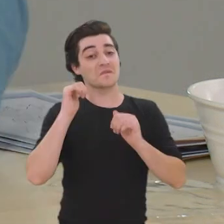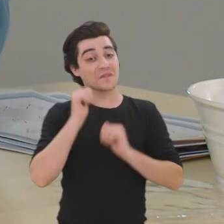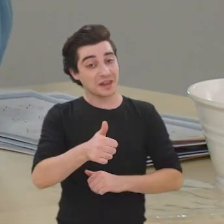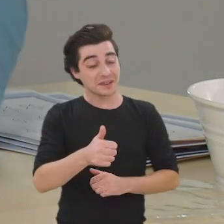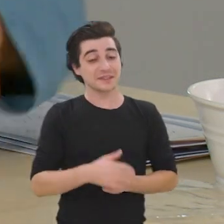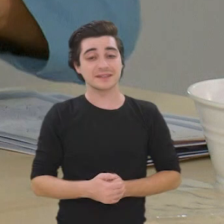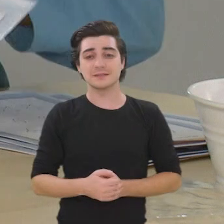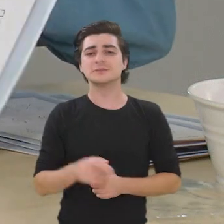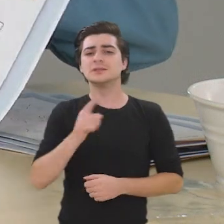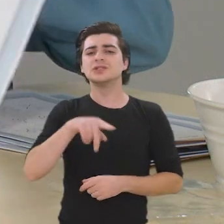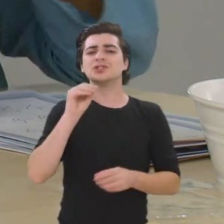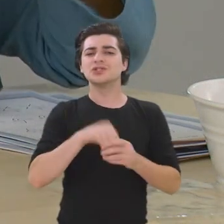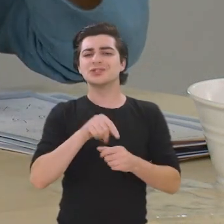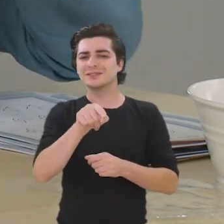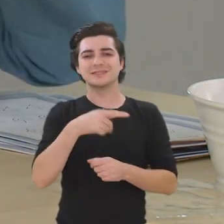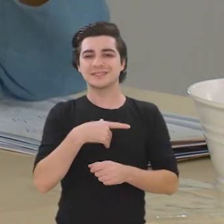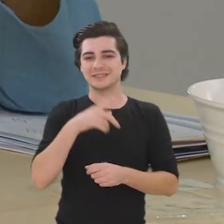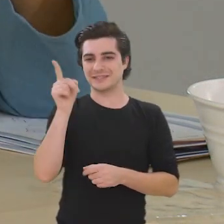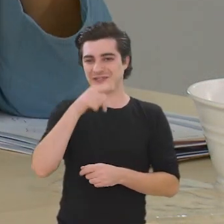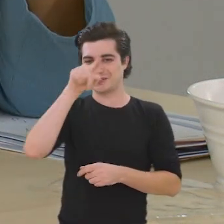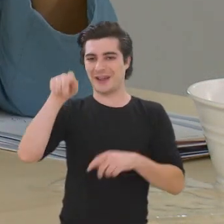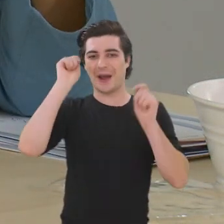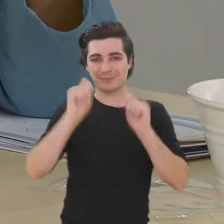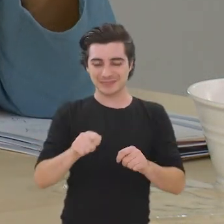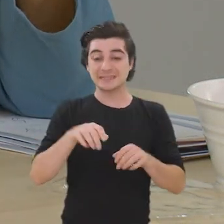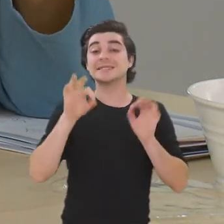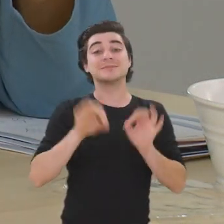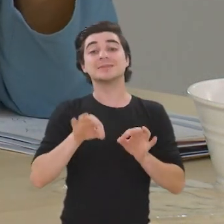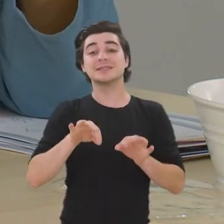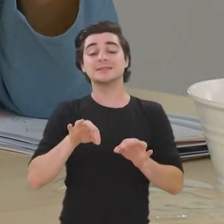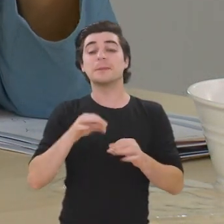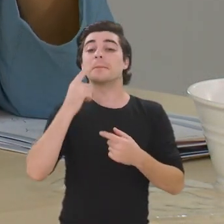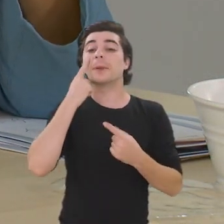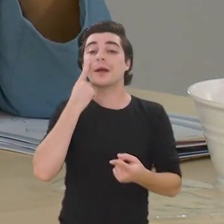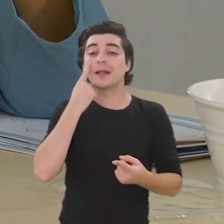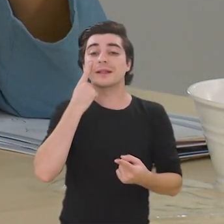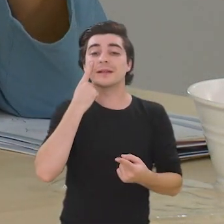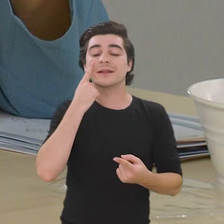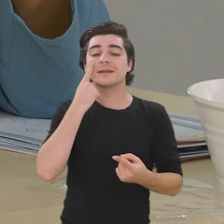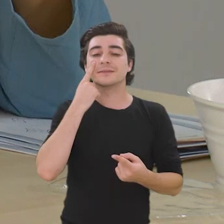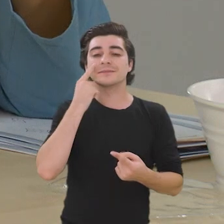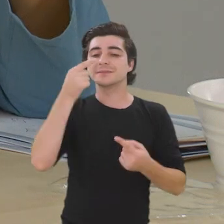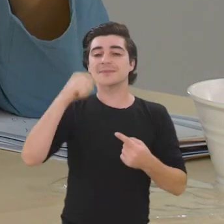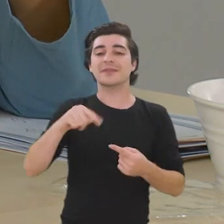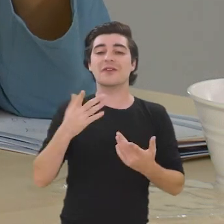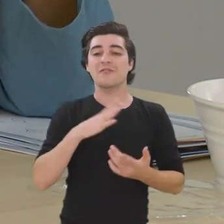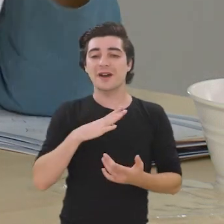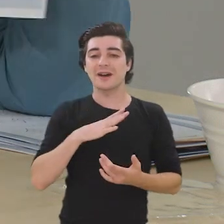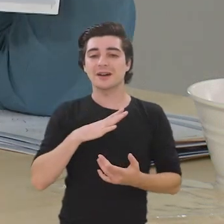Aferin sana. Sizler için işaretledi. Ve şimdi bakıyoruz sıradaki